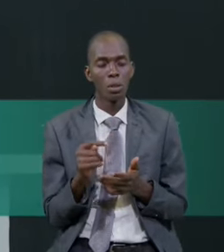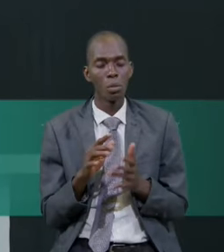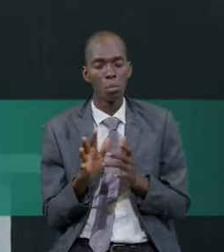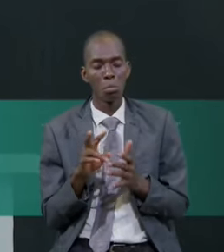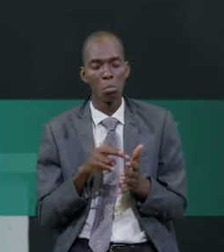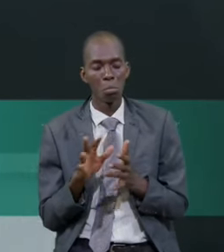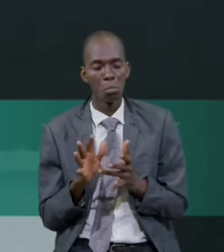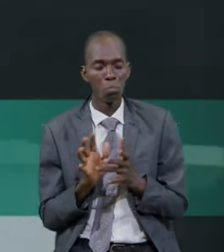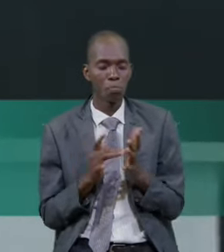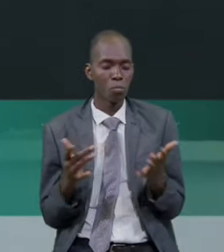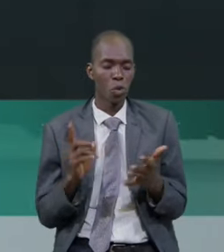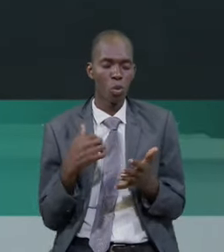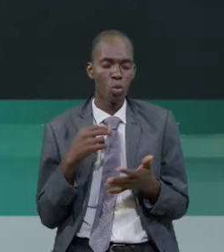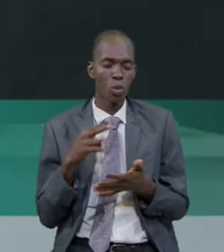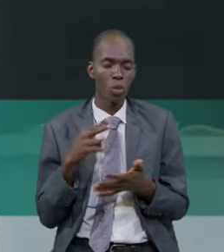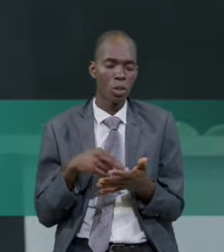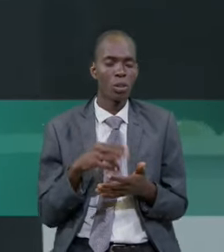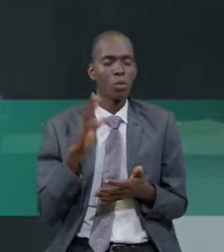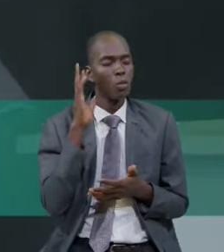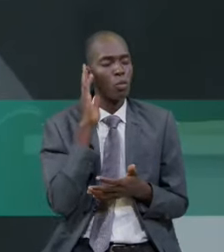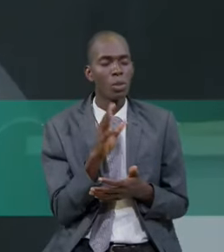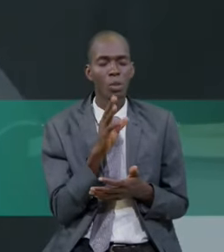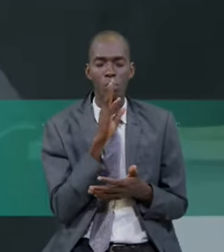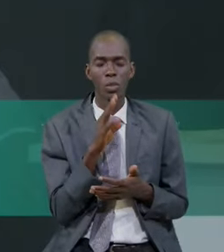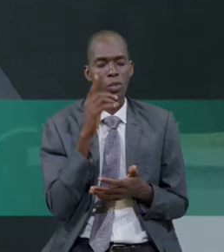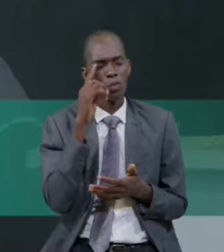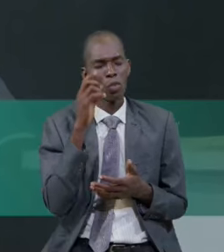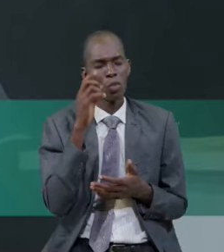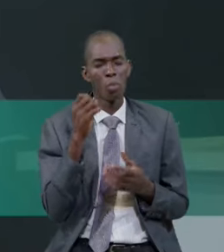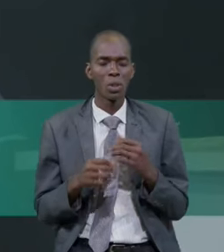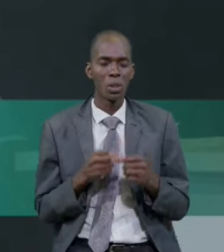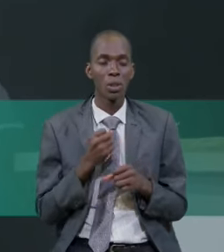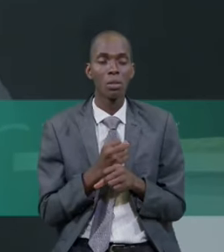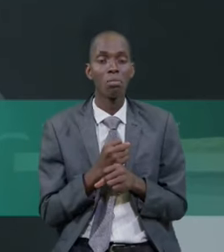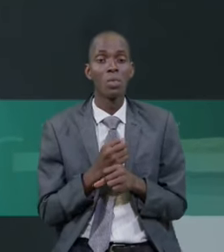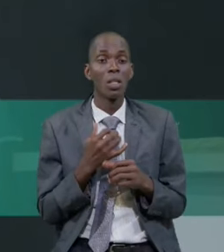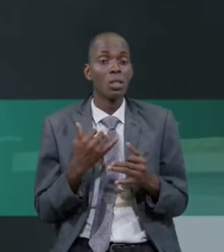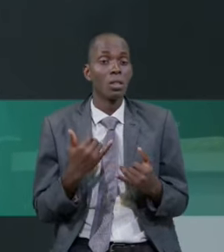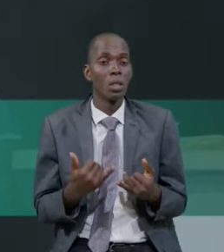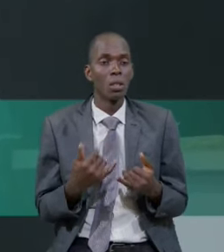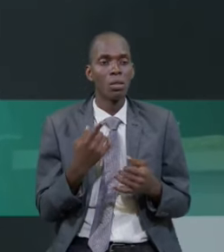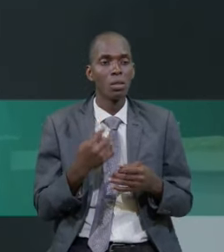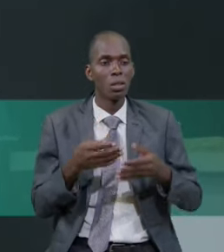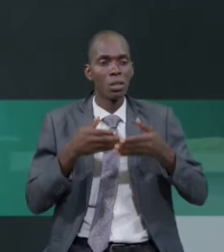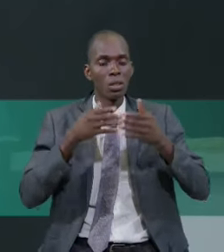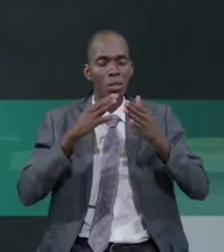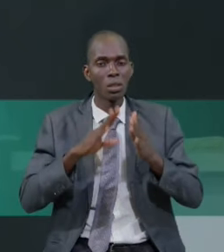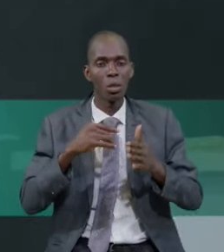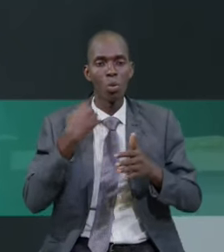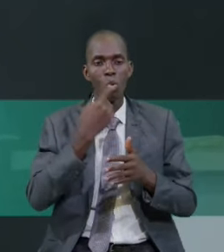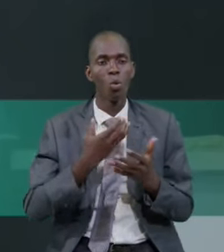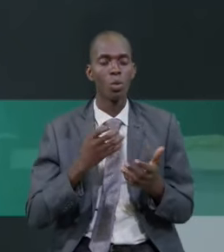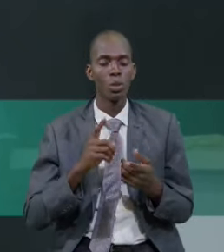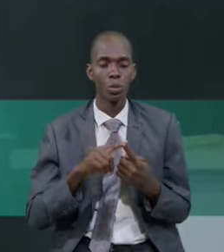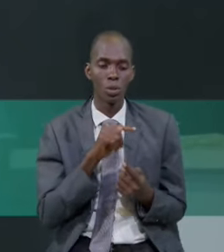que nous lisons à plusieurs reprises depuis des années, sans comprendre maintenant, le dirigeant nous